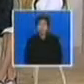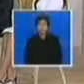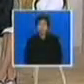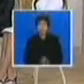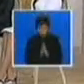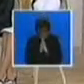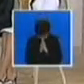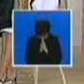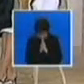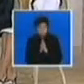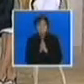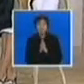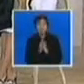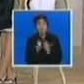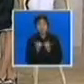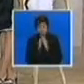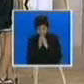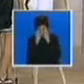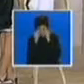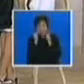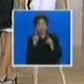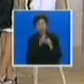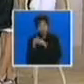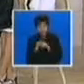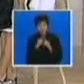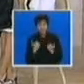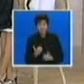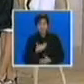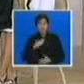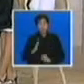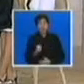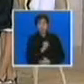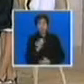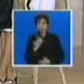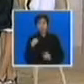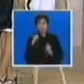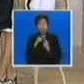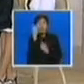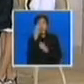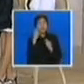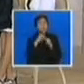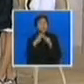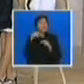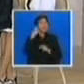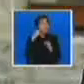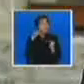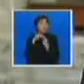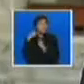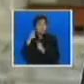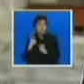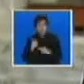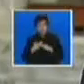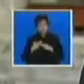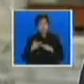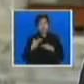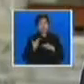สวัสดีค่ะ ต้องกราบสวัสดีท่านด้วยนะคะวันนี้พวกเราค่ะ4พิธีกรจากรายการผู้หญิงถึงผู้หญิงค่ะก็ปุ้ยพิมลวรรณนะคะ ไ